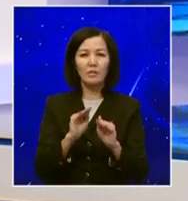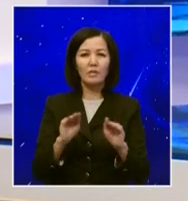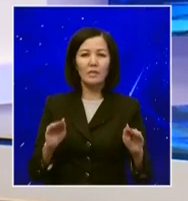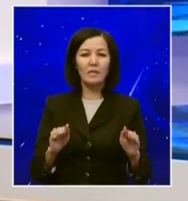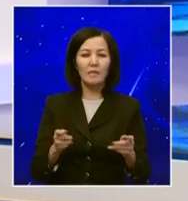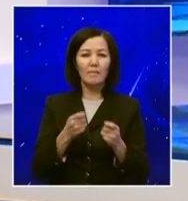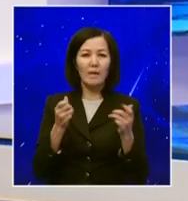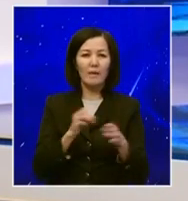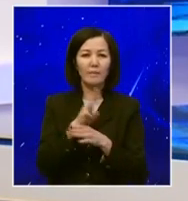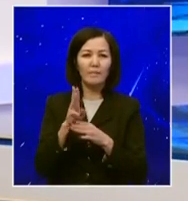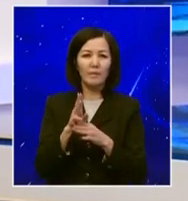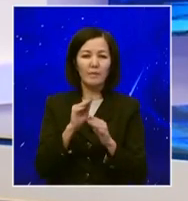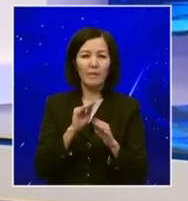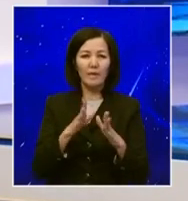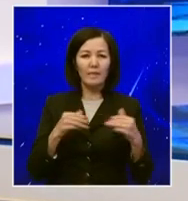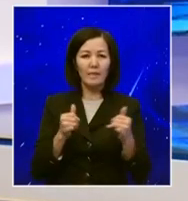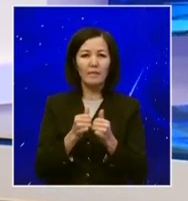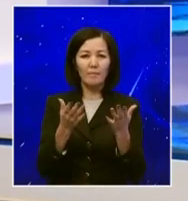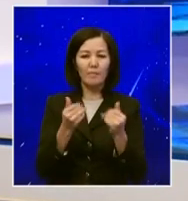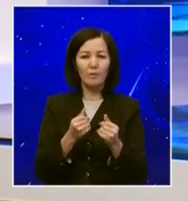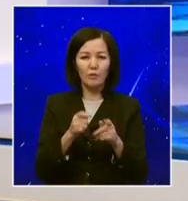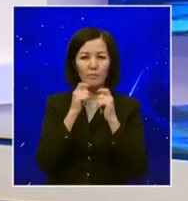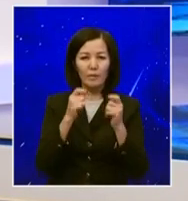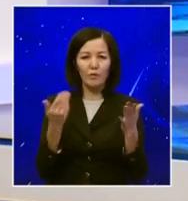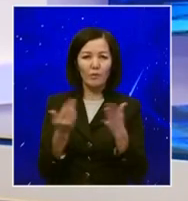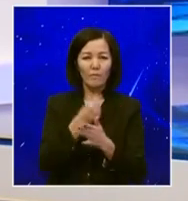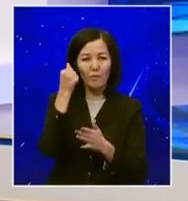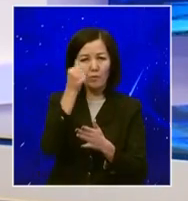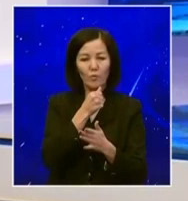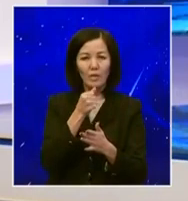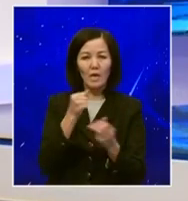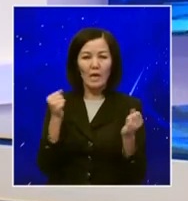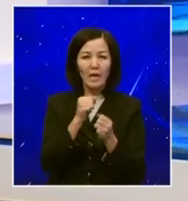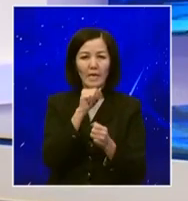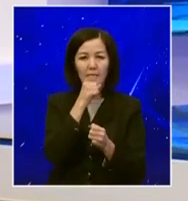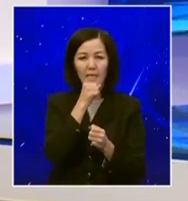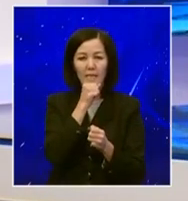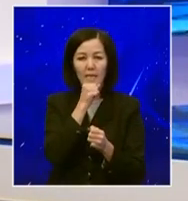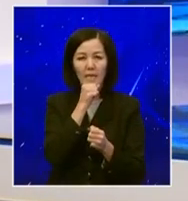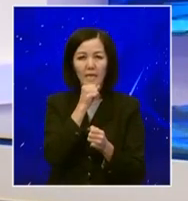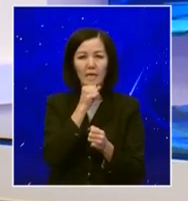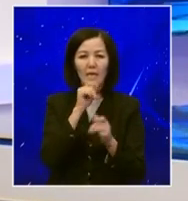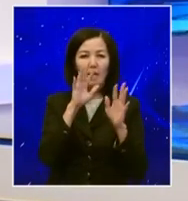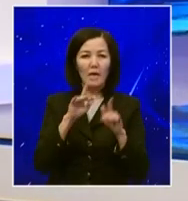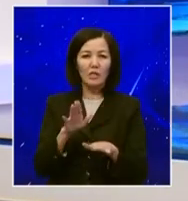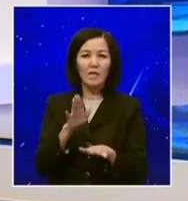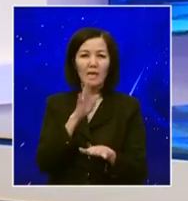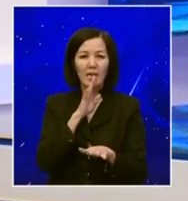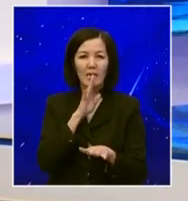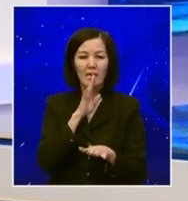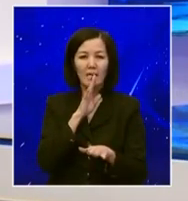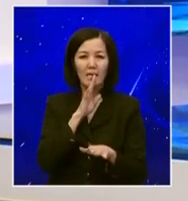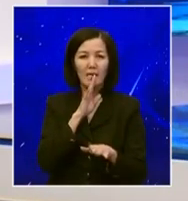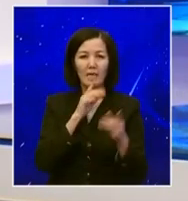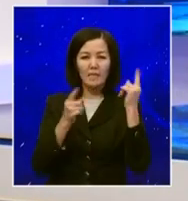из малообеспеченных и многодетных семей получили подарки на Новый год от Аязата и Ахшахар. Сказочные персонажи